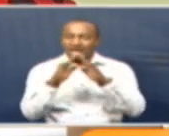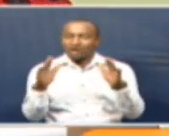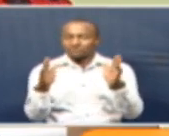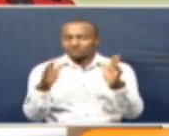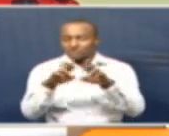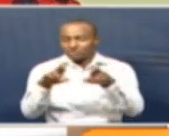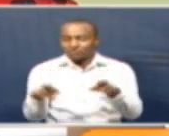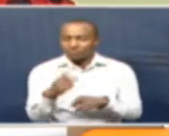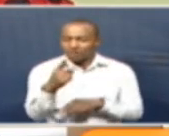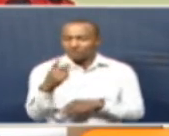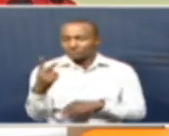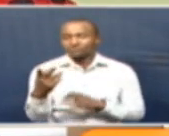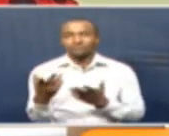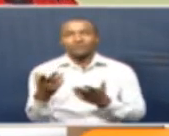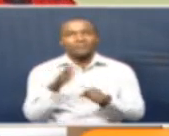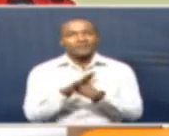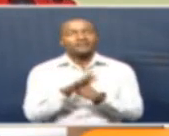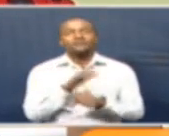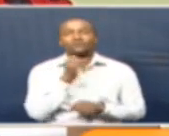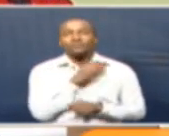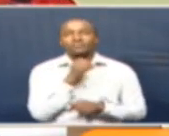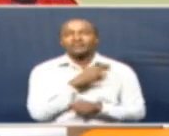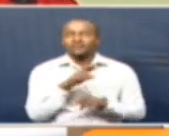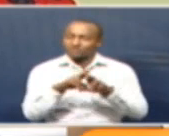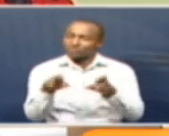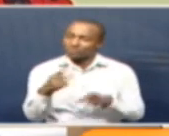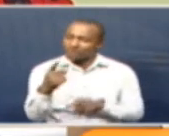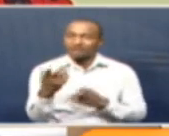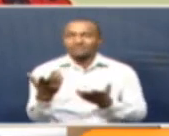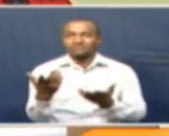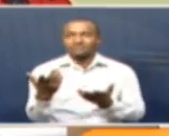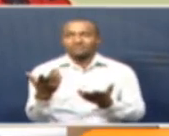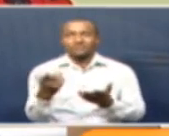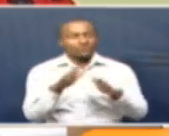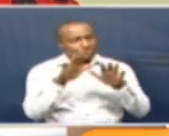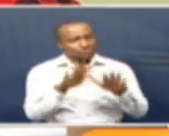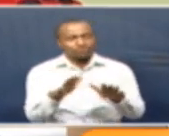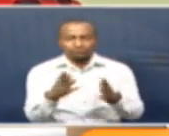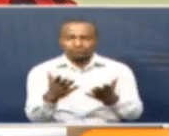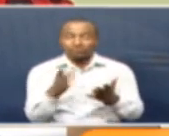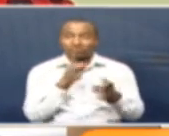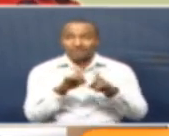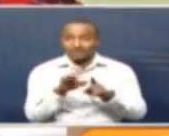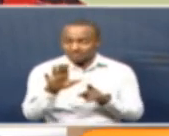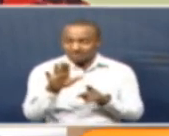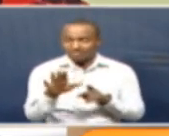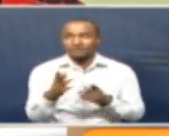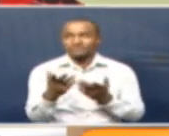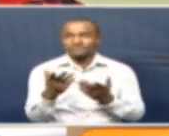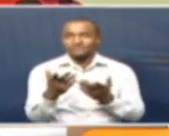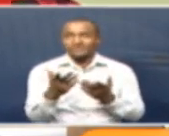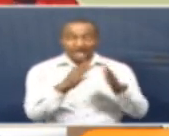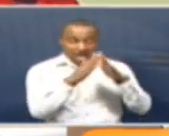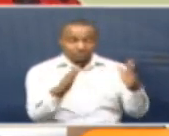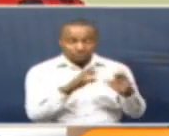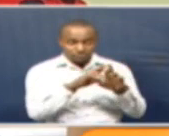room mbili, hasa wengi wale walalamika ni room moja. Sasa wewe utaketi hapo nyumbani, kwa mfano huyu ni ndugu yako, mwaketi nyumba ya room